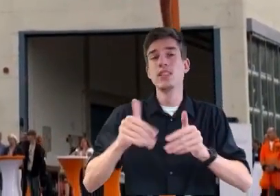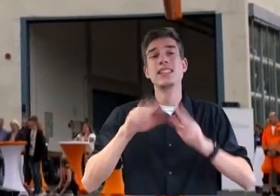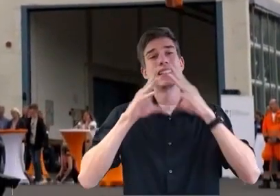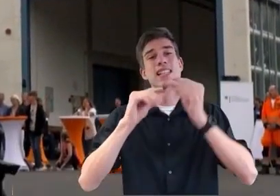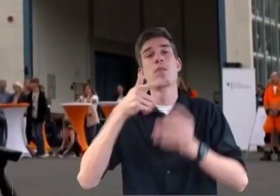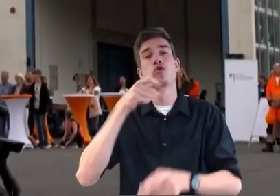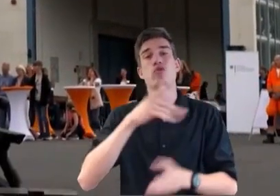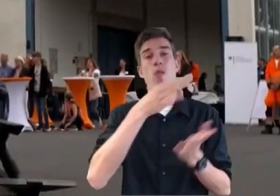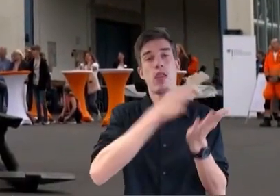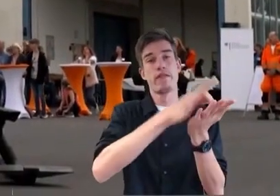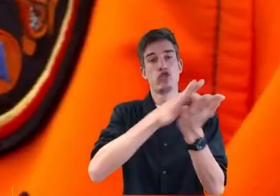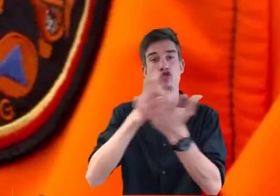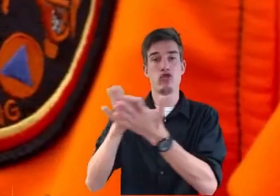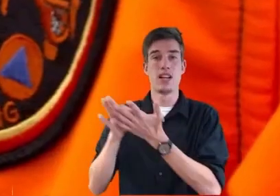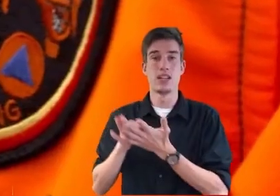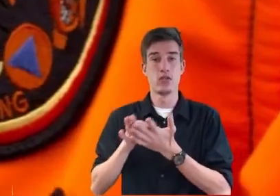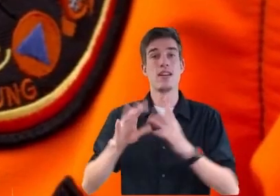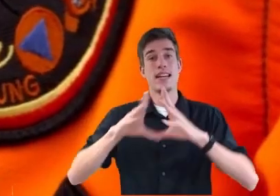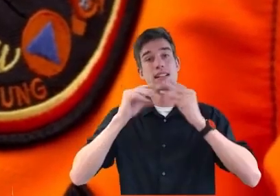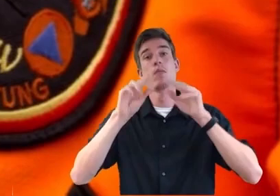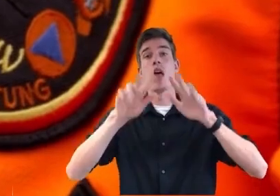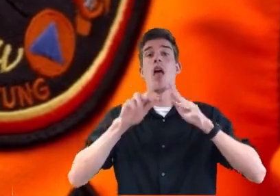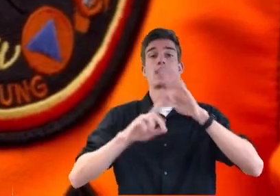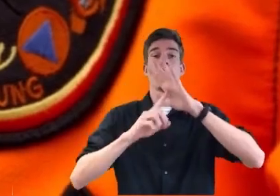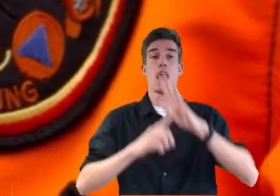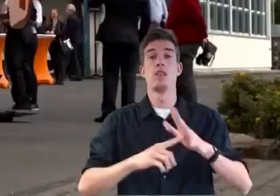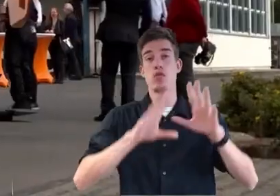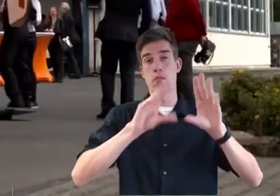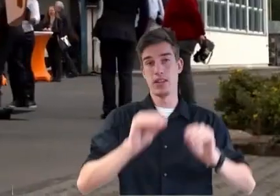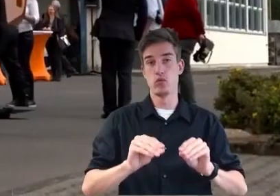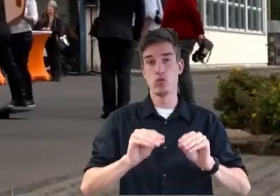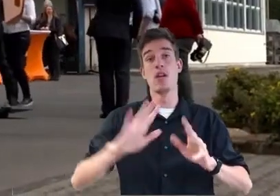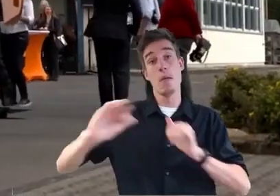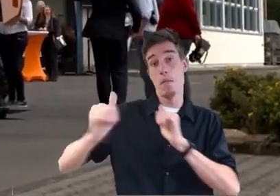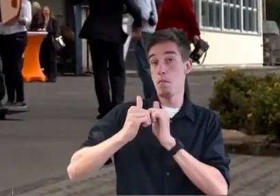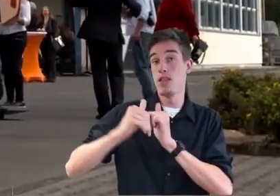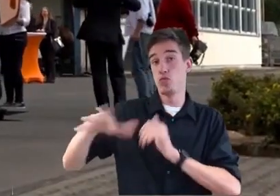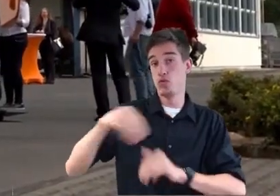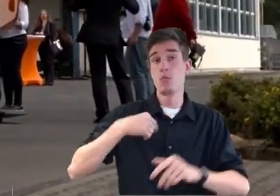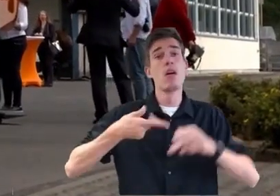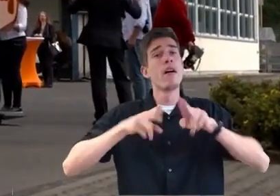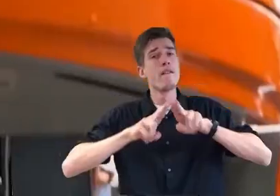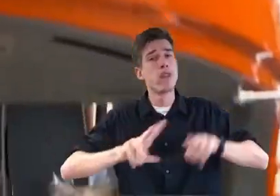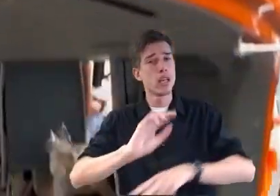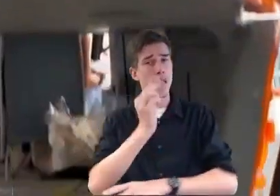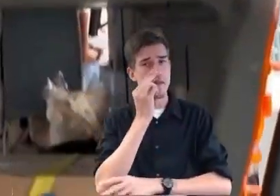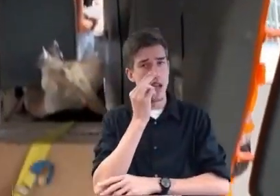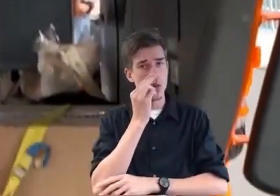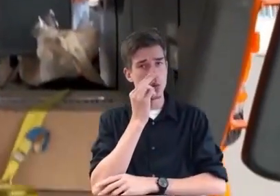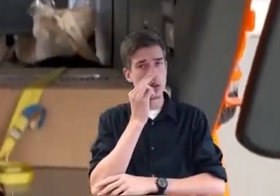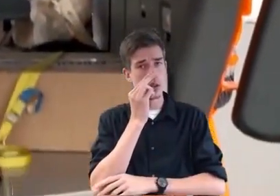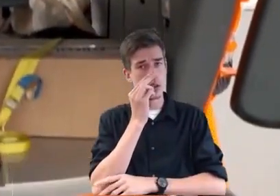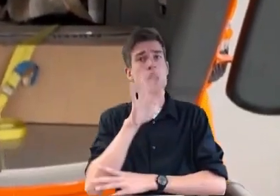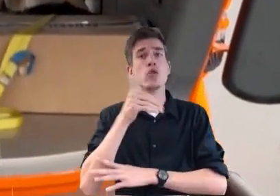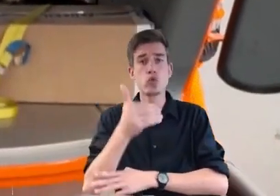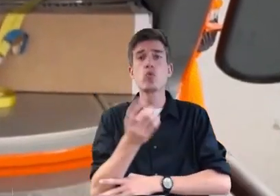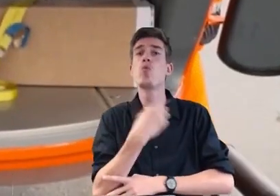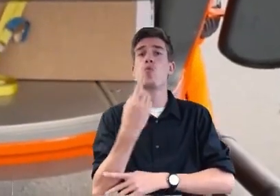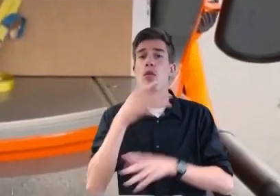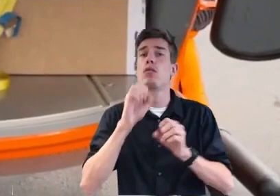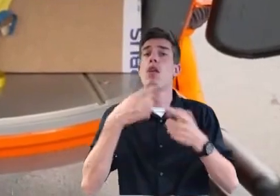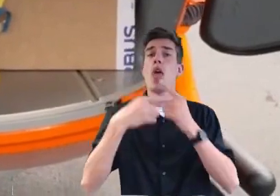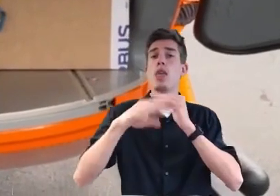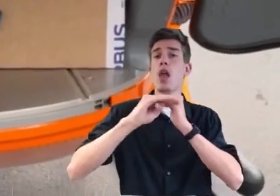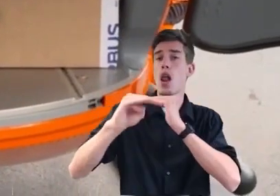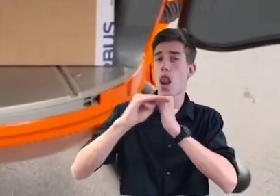Luftrettungsstationen werden 18 Maschinen mit unseren Partnern eingesetzt. Im Frieden sind diese Maschinen Teil des